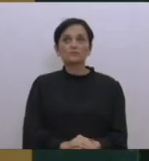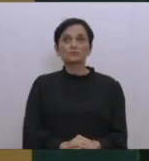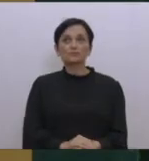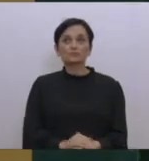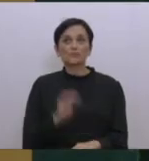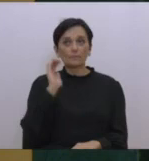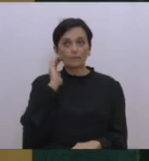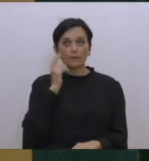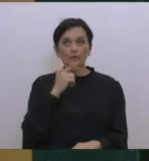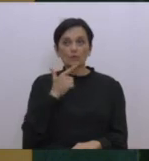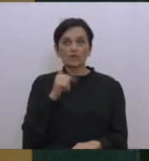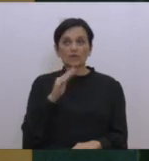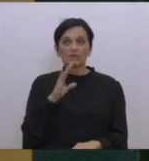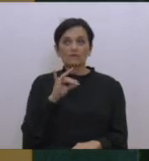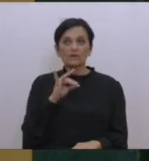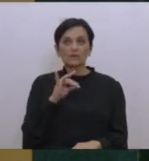გისმენთ ბატონგივი?